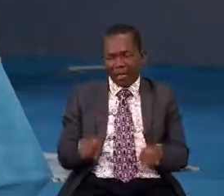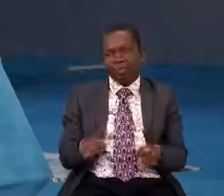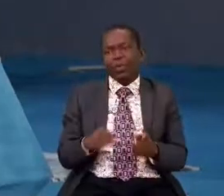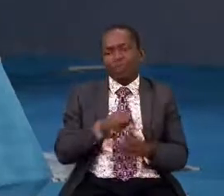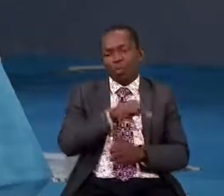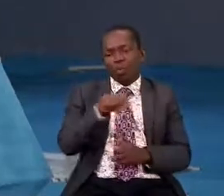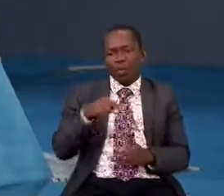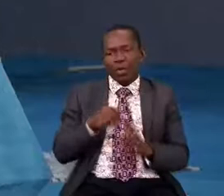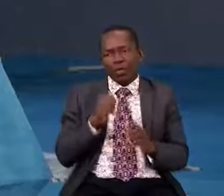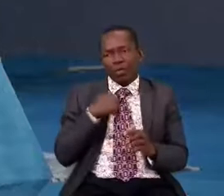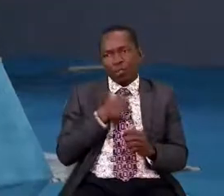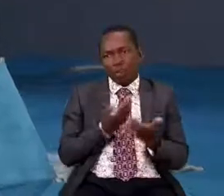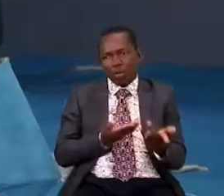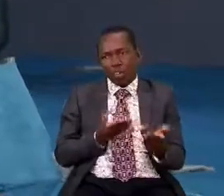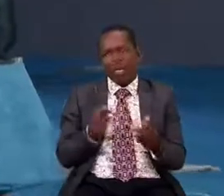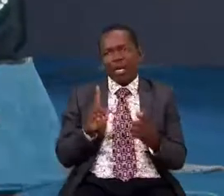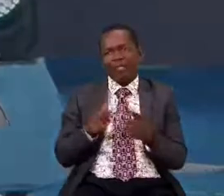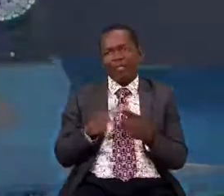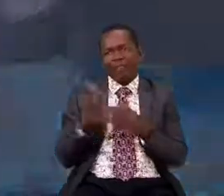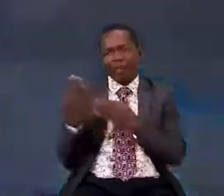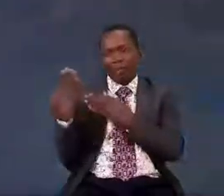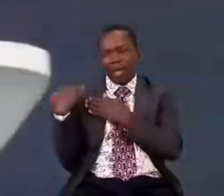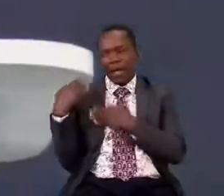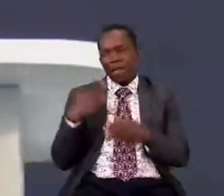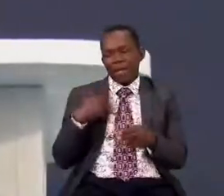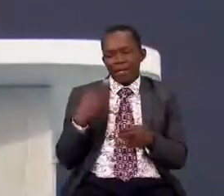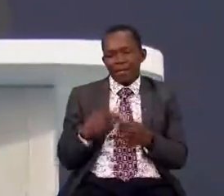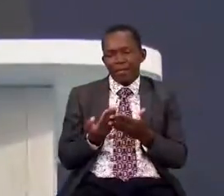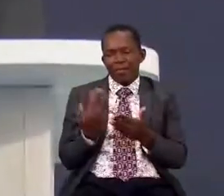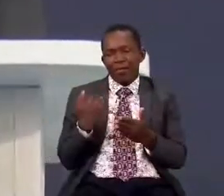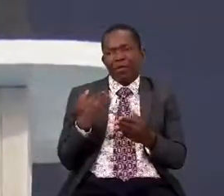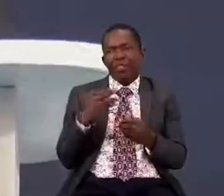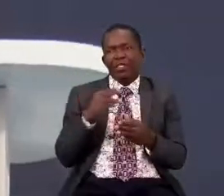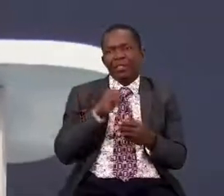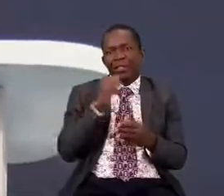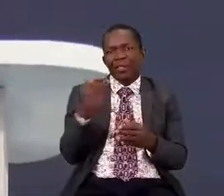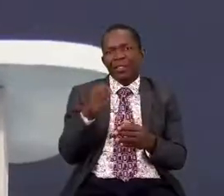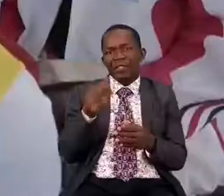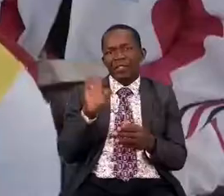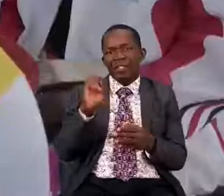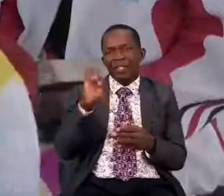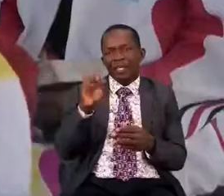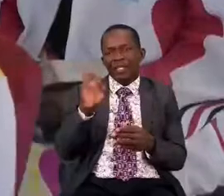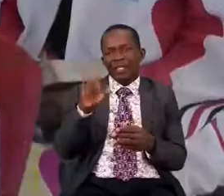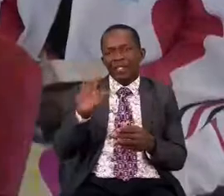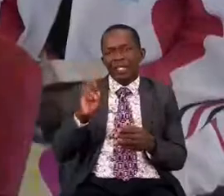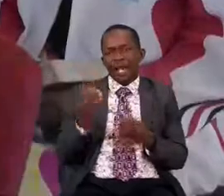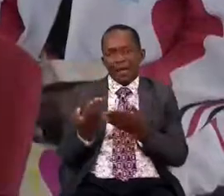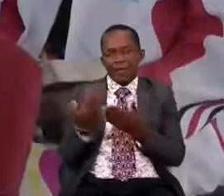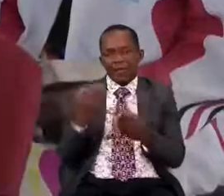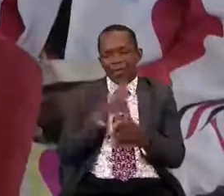deuxièmement, et devant les fils d'Israël. Deuxième point maintenant, deuxième point, la